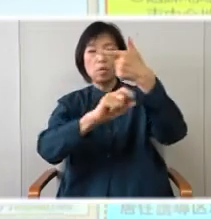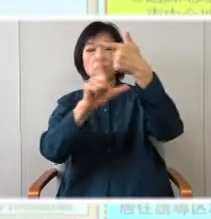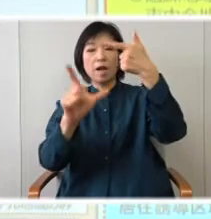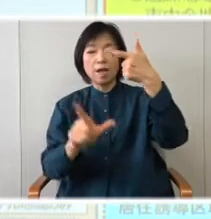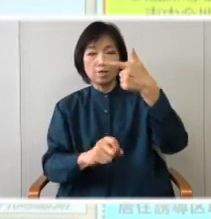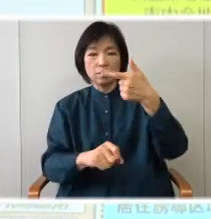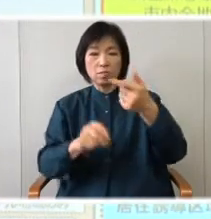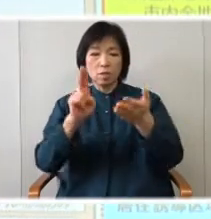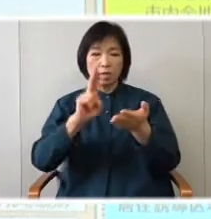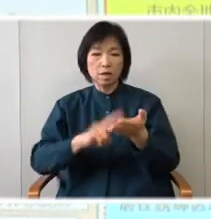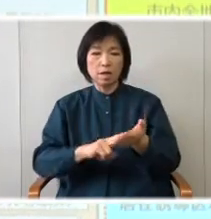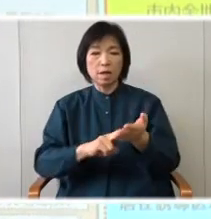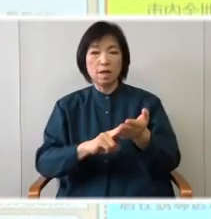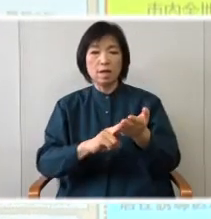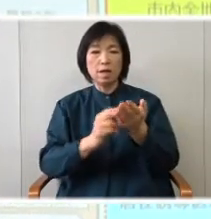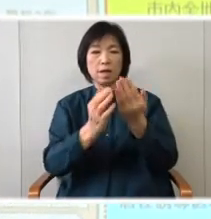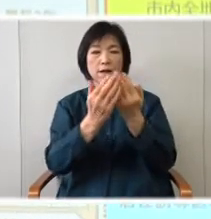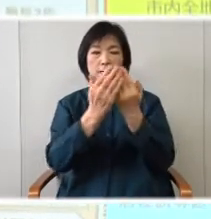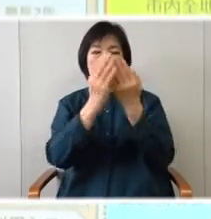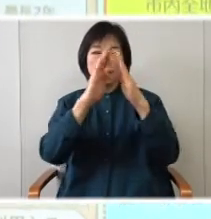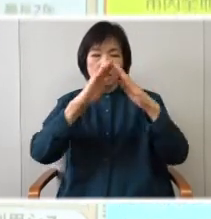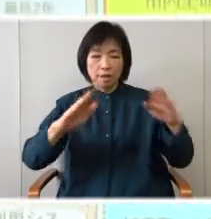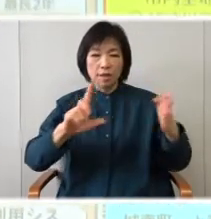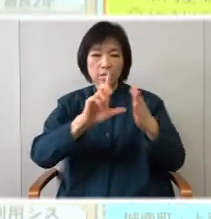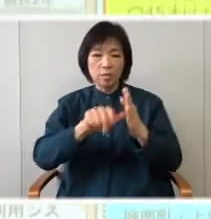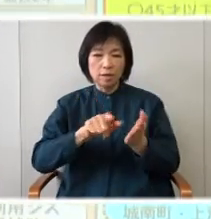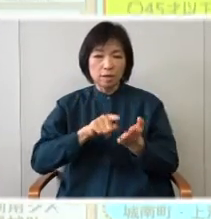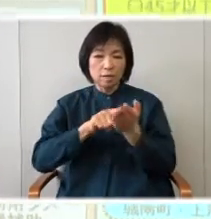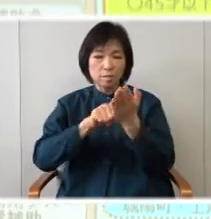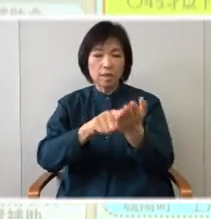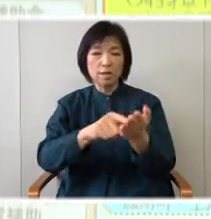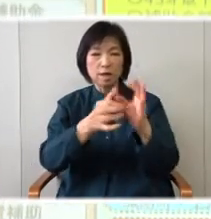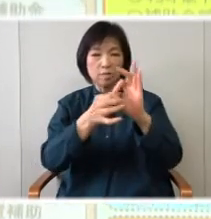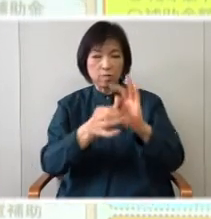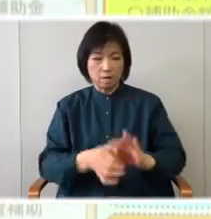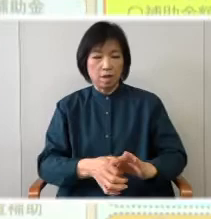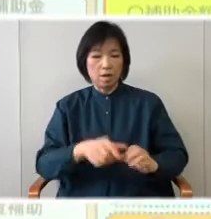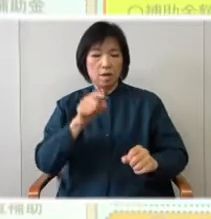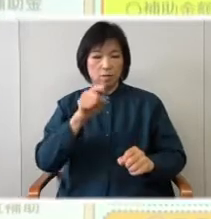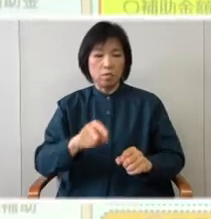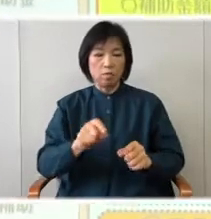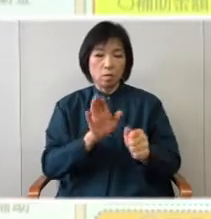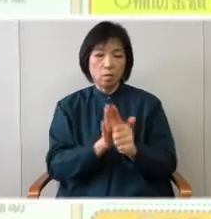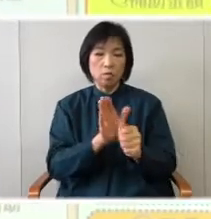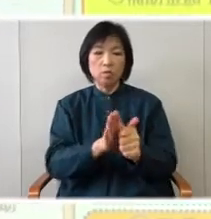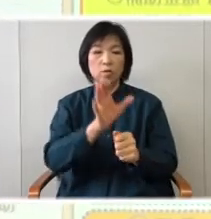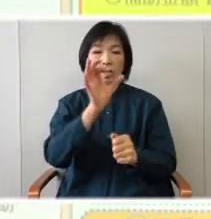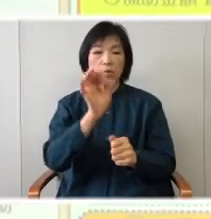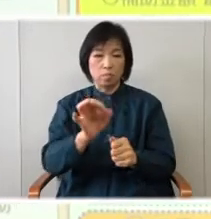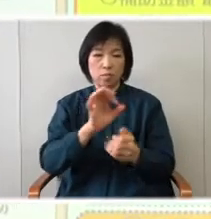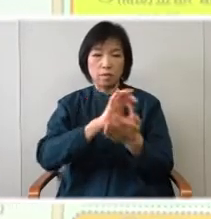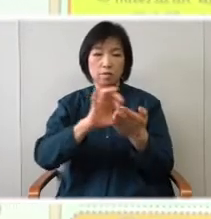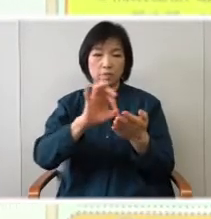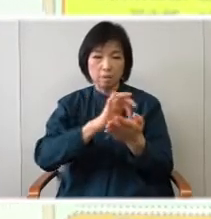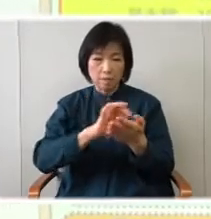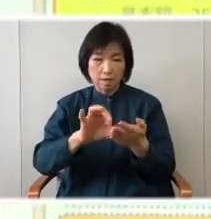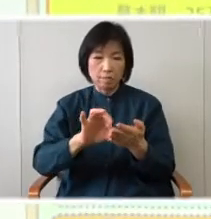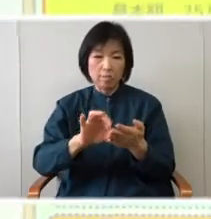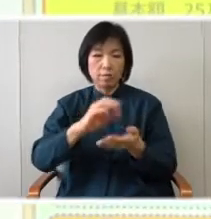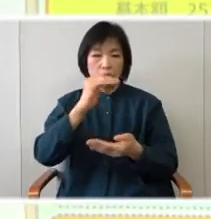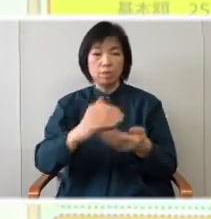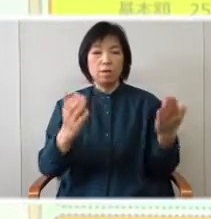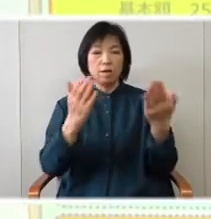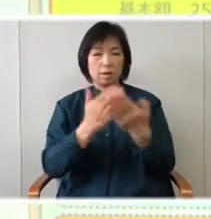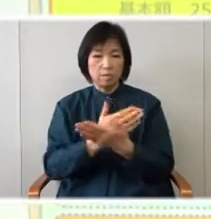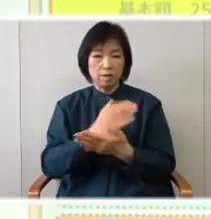でお認めをいただきましたので、この補助金をいよいよ発動するということであります。